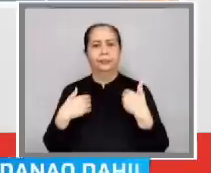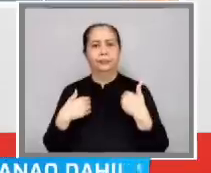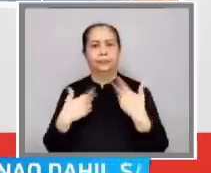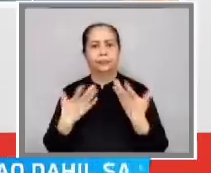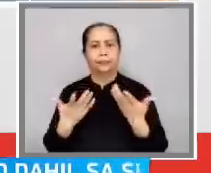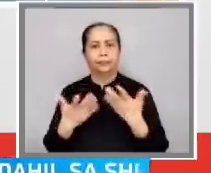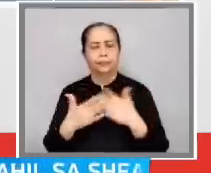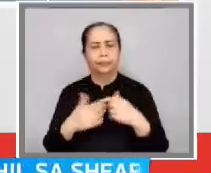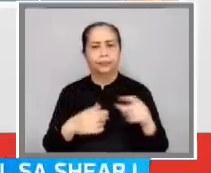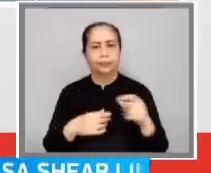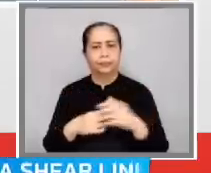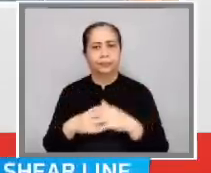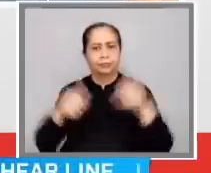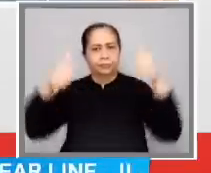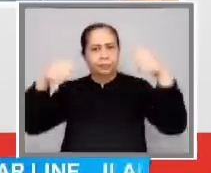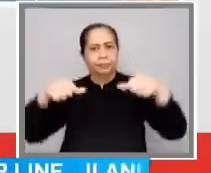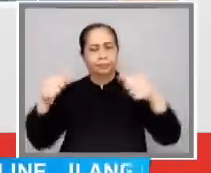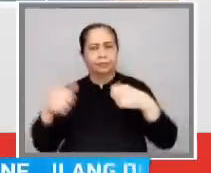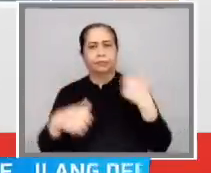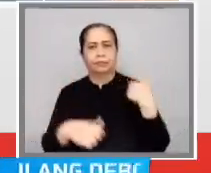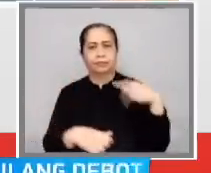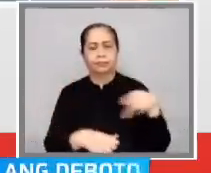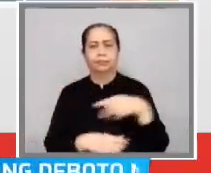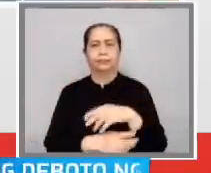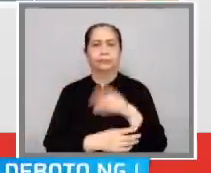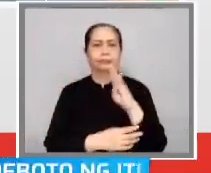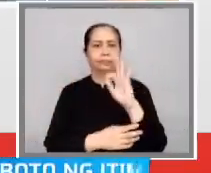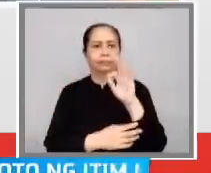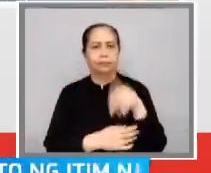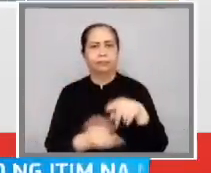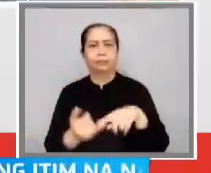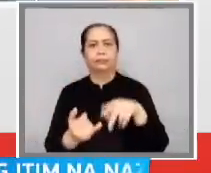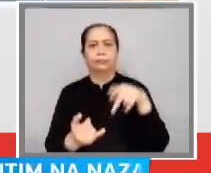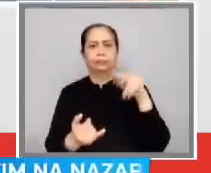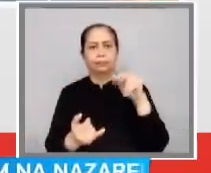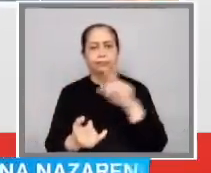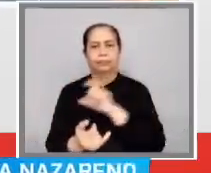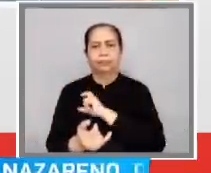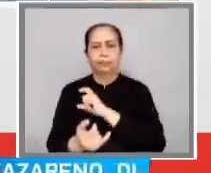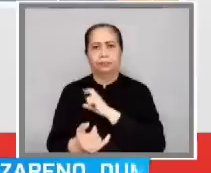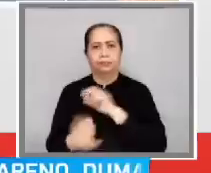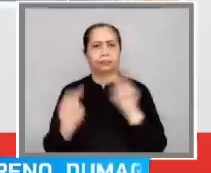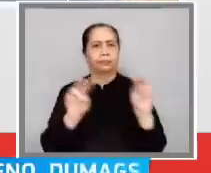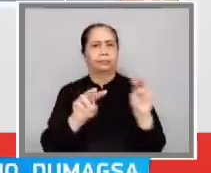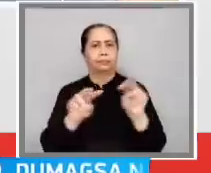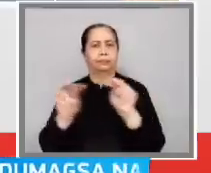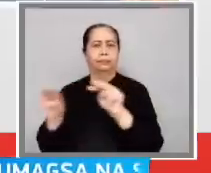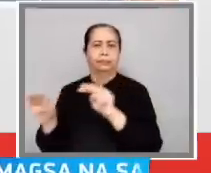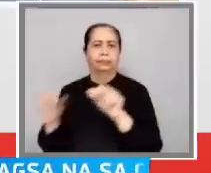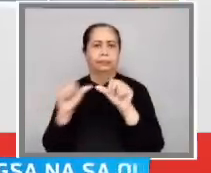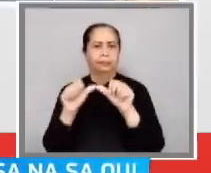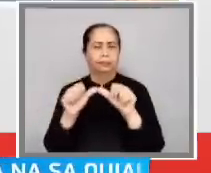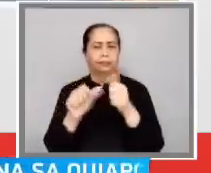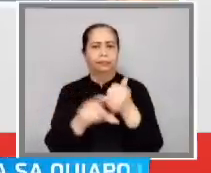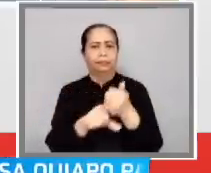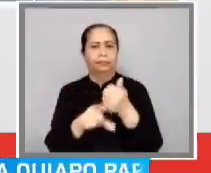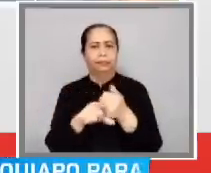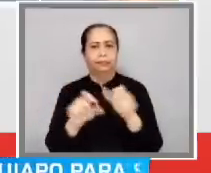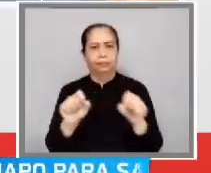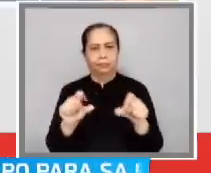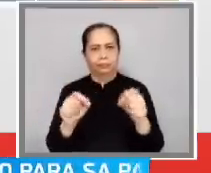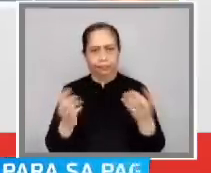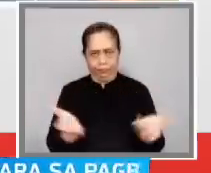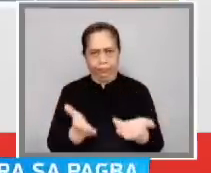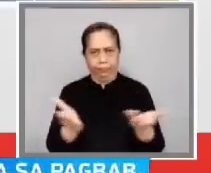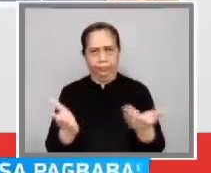nakaposting na dito na mga tauhan ng PNP, BFP, at siyempre yung monitoring pa rin Constantino. Mga mismo nanditinda dito, siyempre